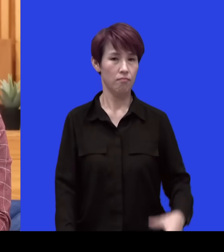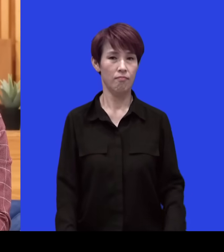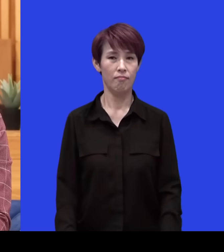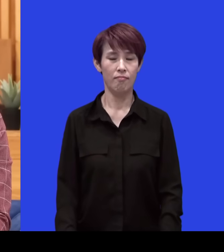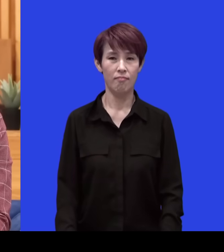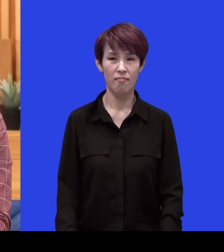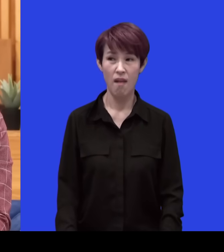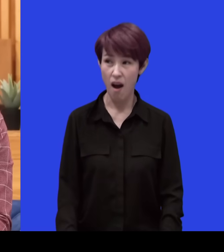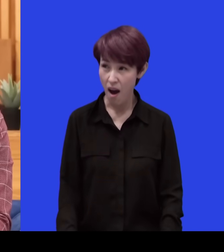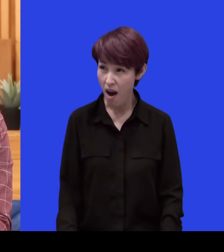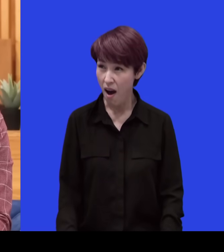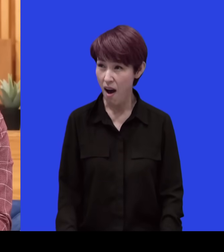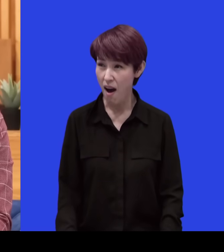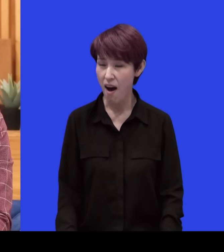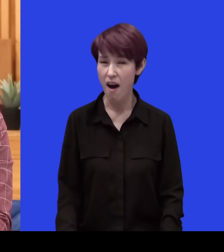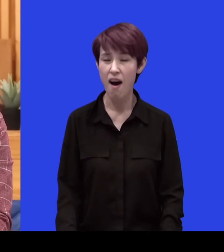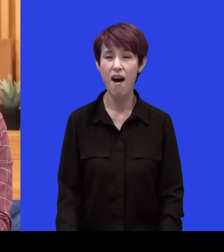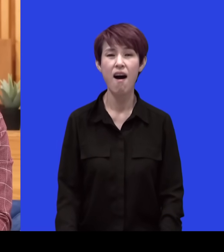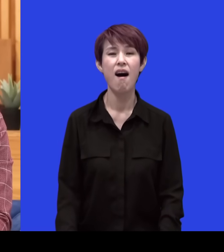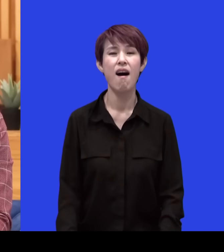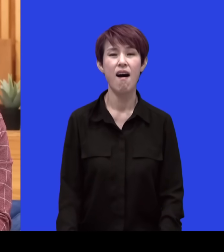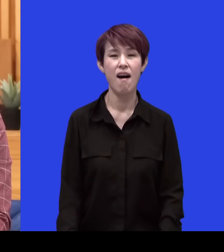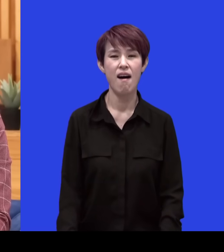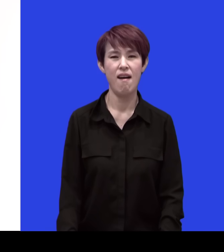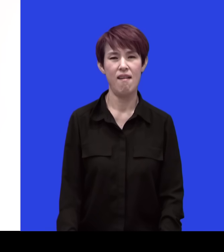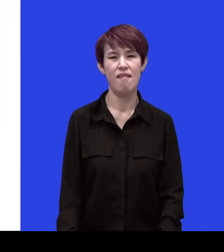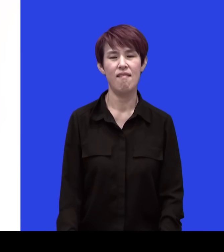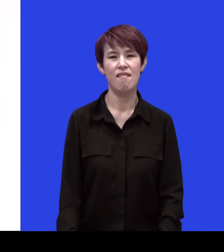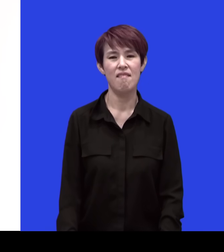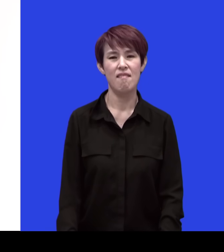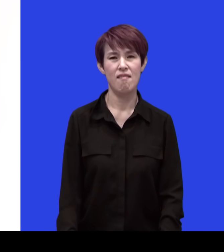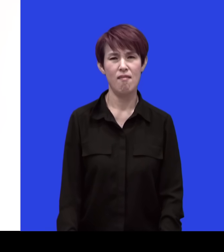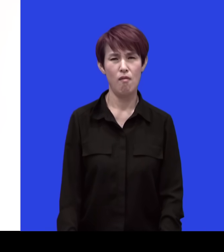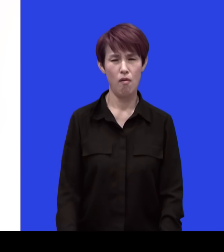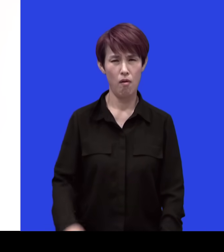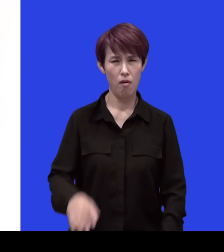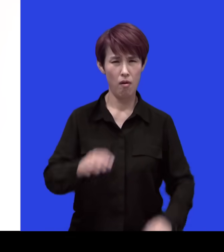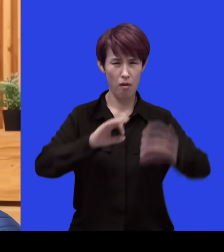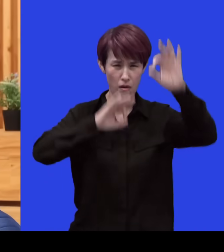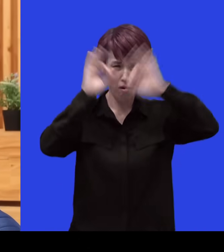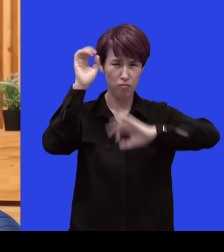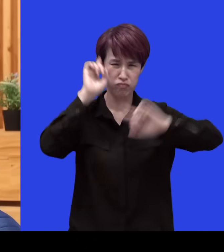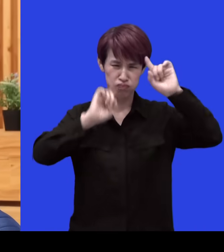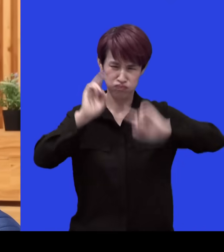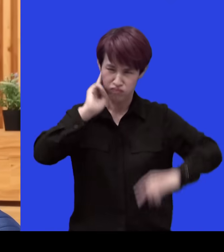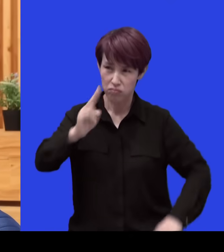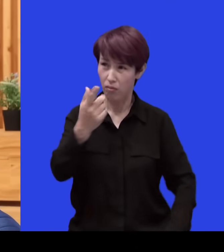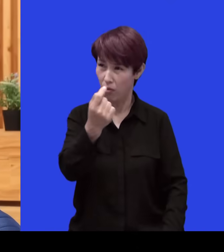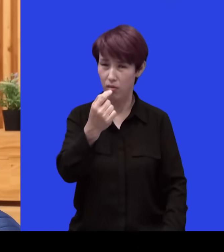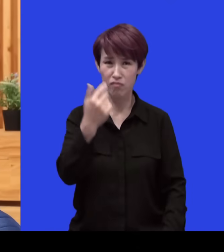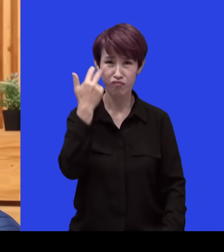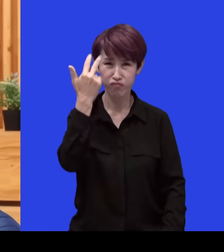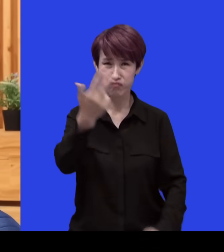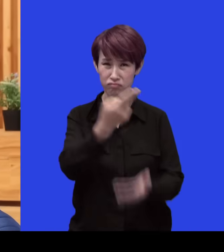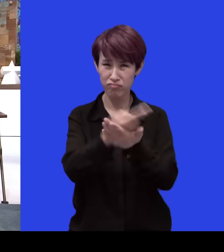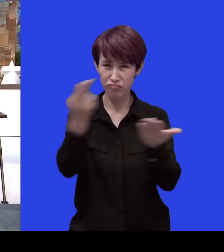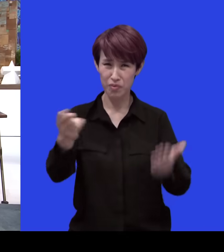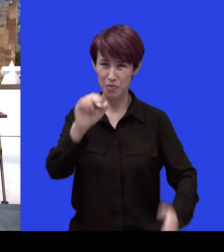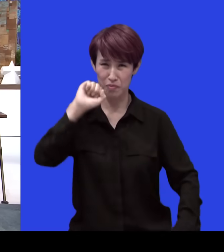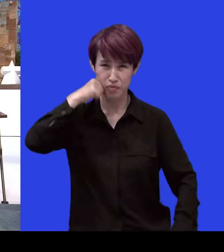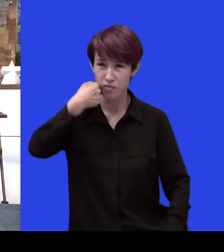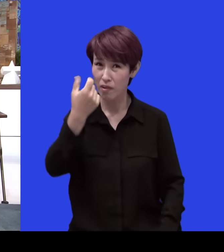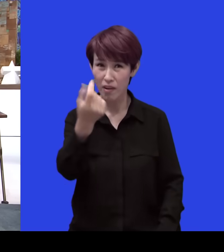예언처럼 하는 예언을 거예요. 선포를 하신 거군요. 그렇죠. 예, 선포하셨어요. 굉장히 많이 다치신 거 아니에요? 많이 다쳤죠. 일주일 만에 태어날 수 있는 상황이 아니었죠. 제가